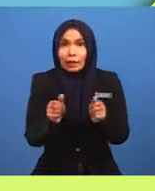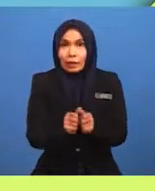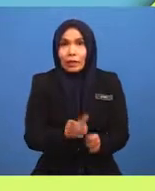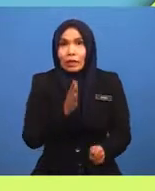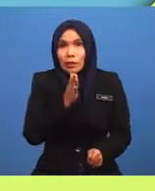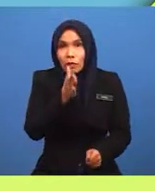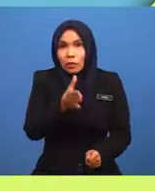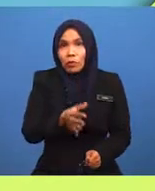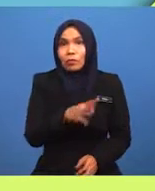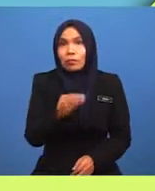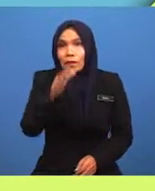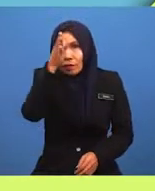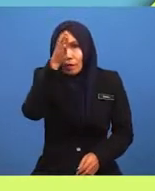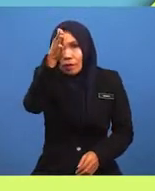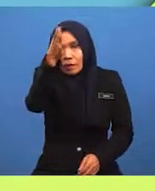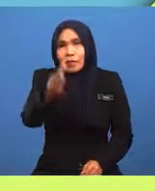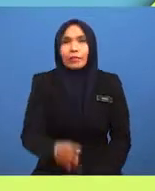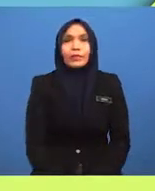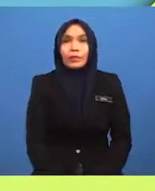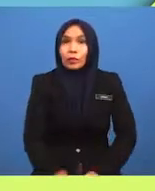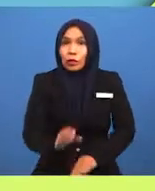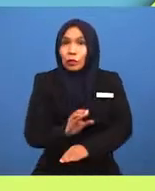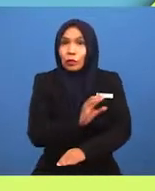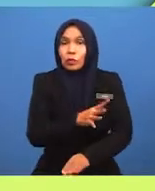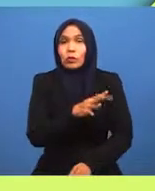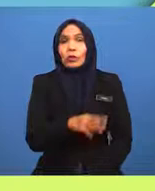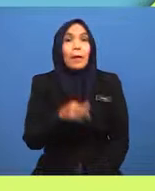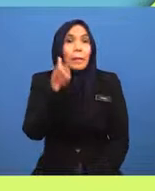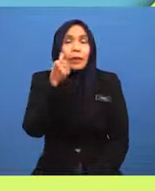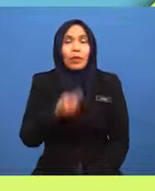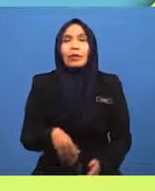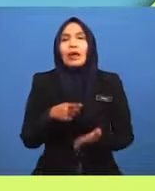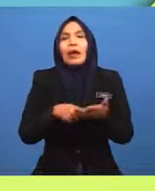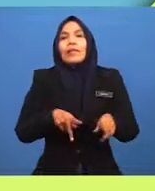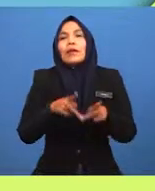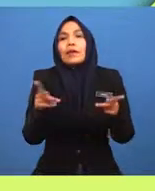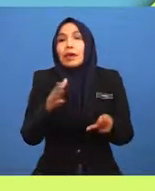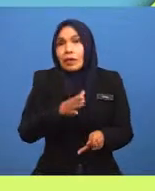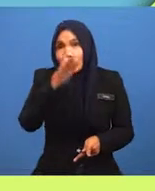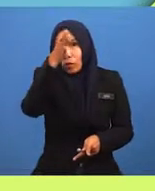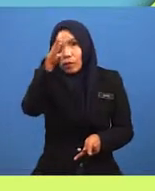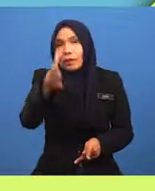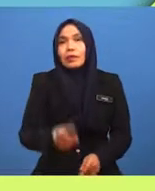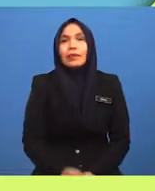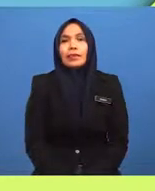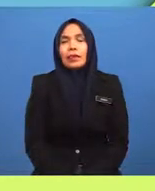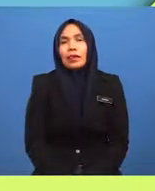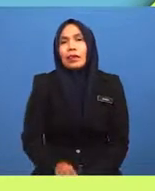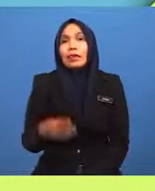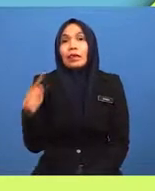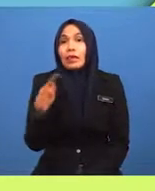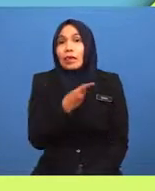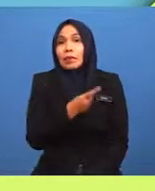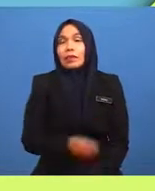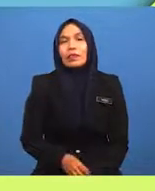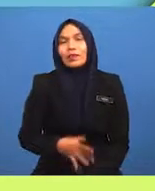kampung. Apa khabar datuk, nenek? Kami seronok bercuti di kampung. Lama tak jumpa datuk